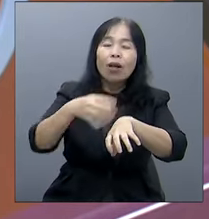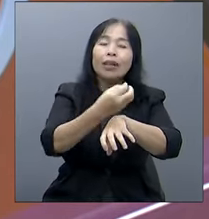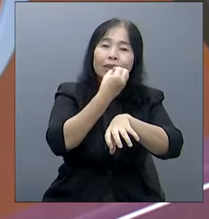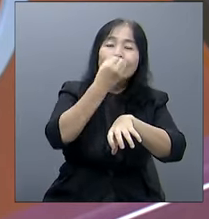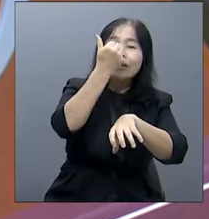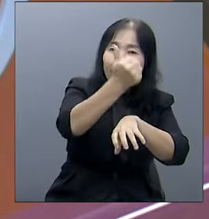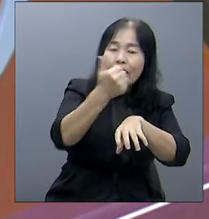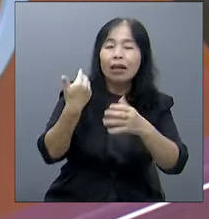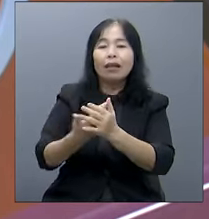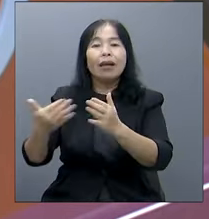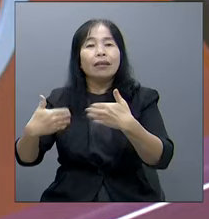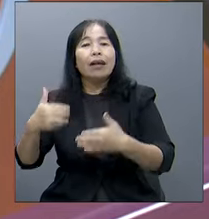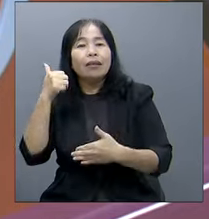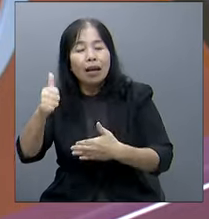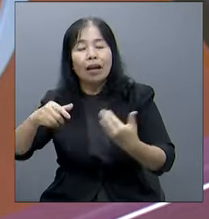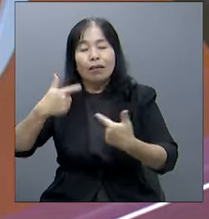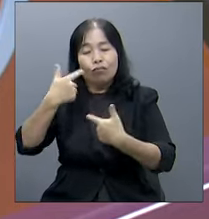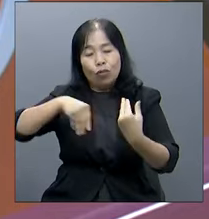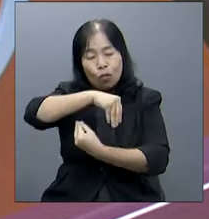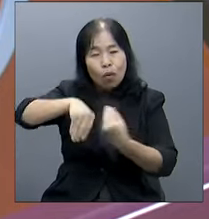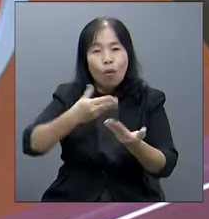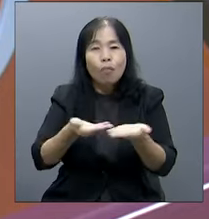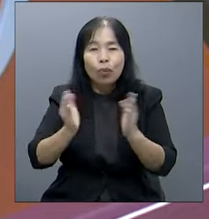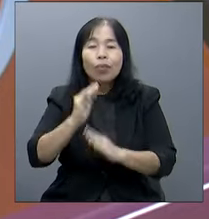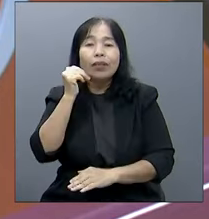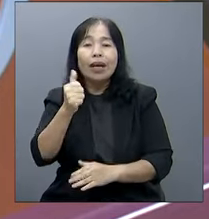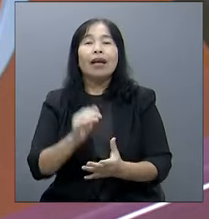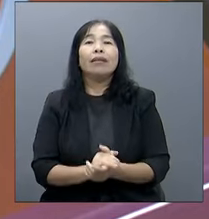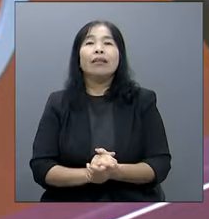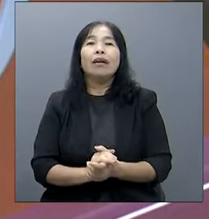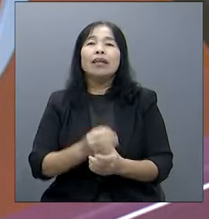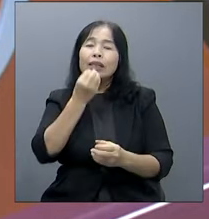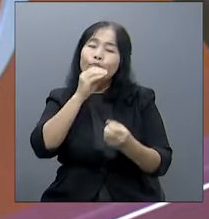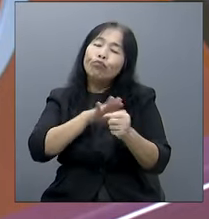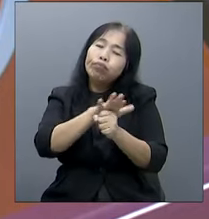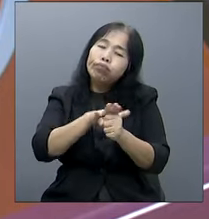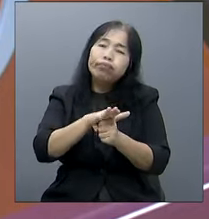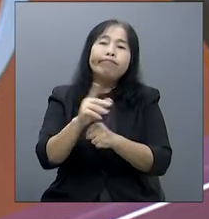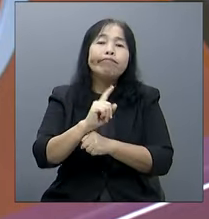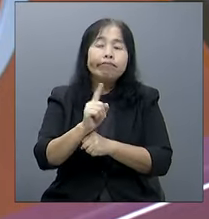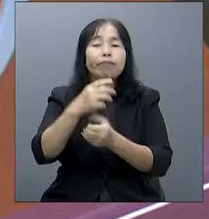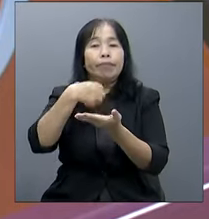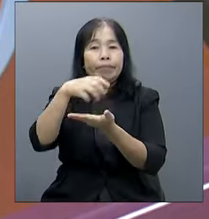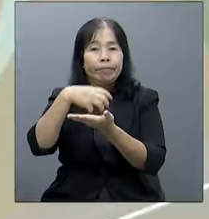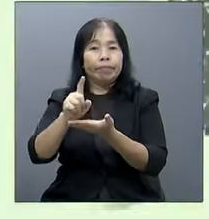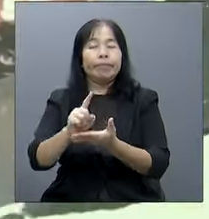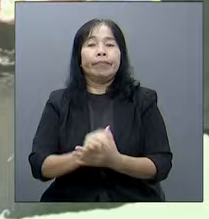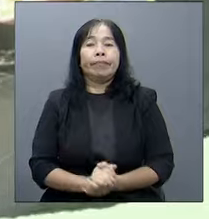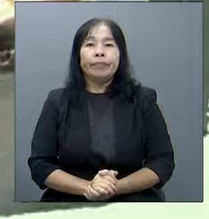ยังสร้างไรได้เลี้ยงครอบครวกของคุมนูลได้เป็นอย่างดีนิยามคามพอดีพอเพีงคุมนูลเป็อย่างไรไปตดตามค่ะ